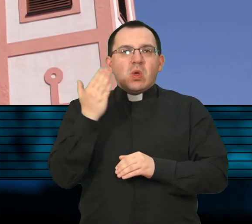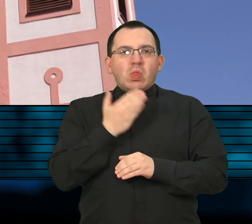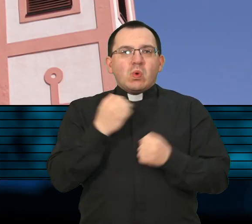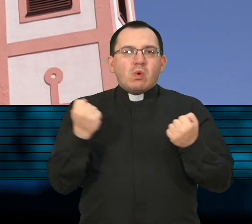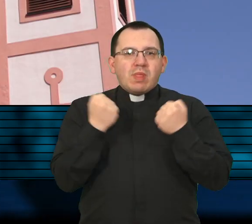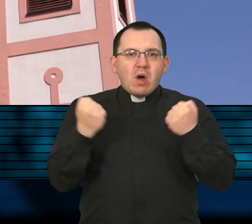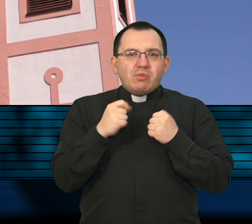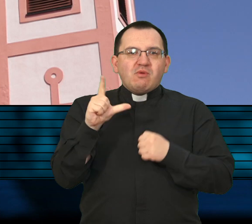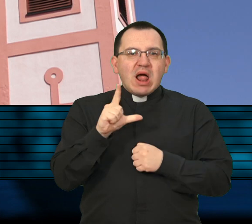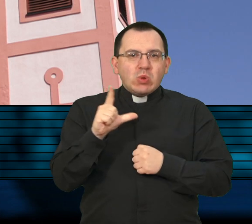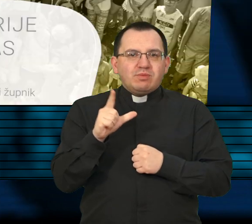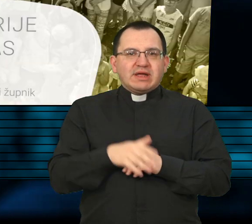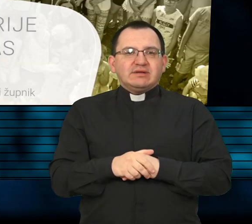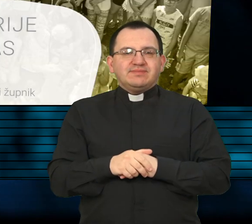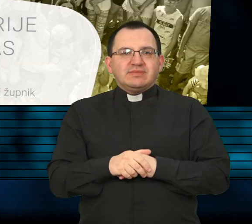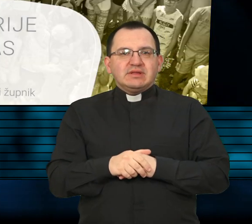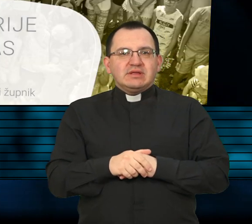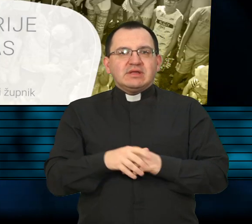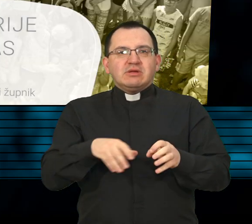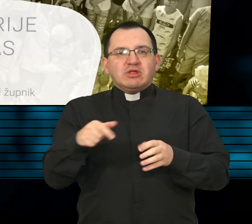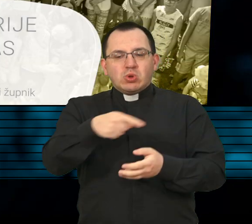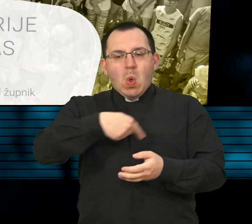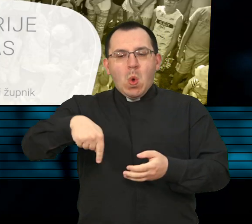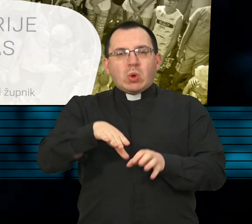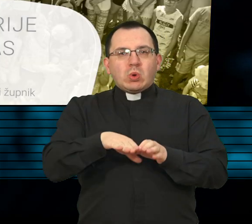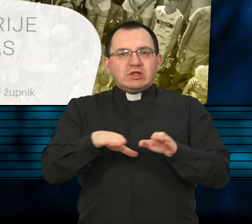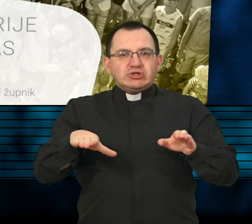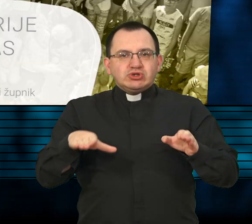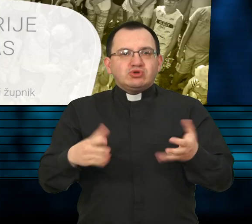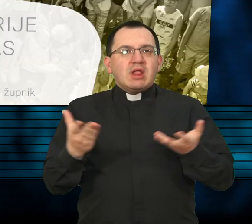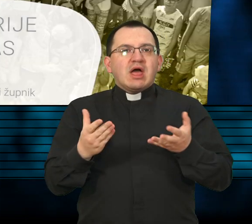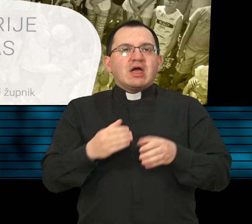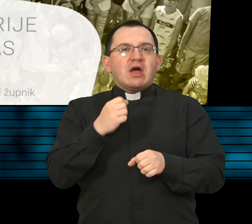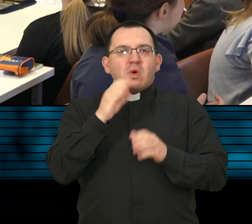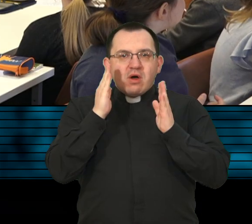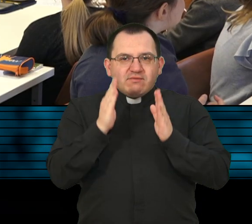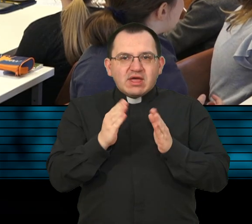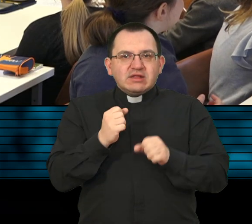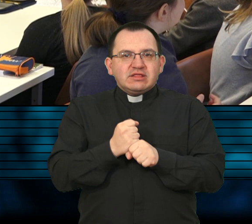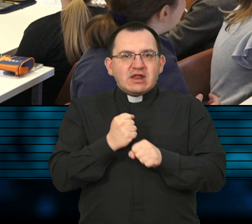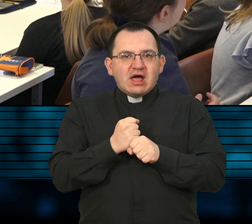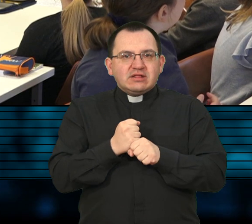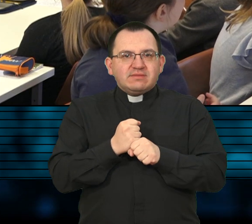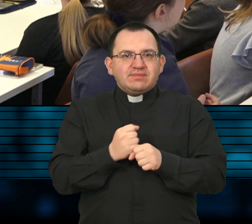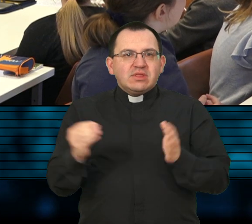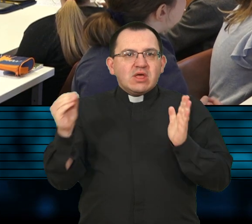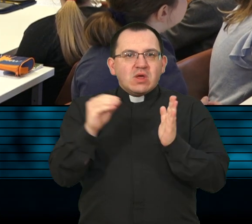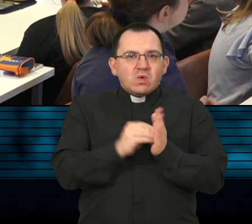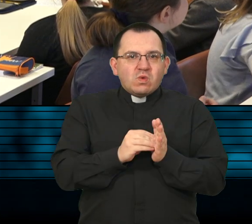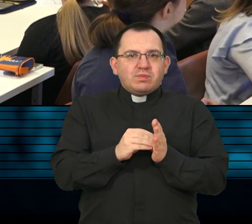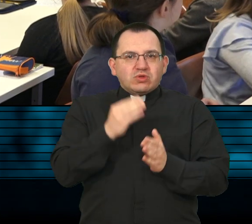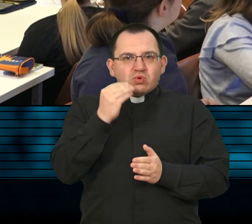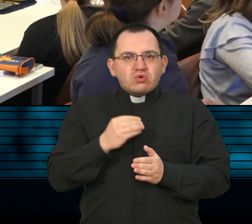prve nedjelje u Ludbreškom svetištu. Ciklus okruglih stolova o djelovanju katolika danas. Predbilježbe za upis u prvi